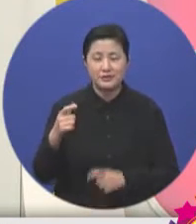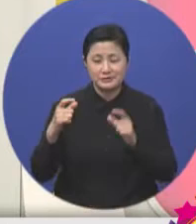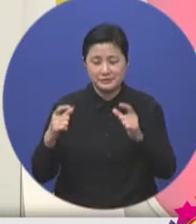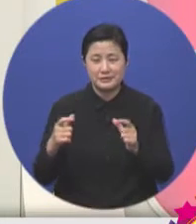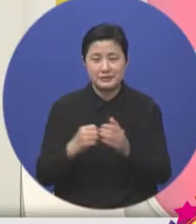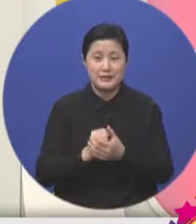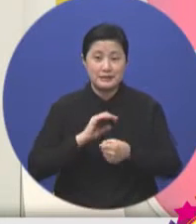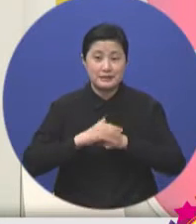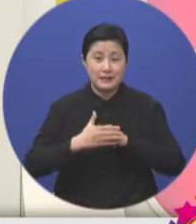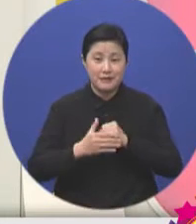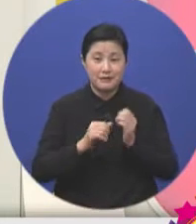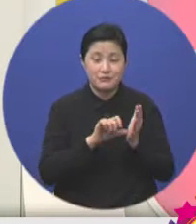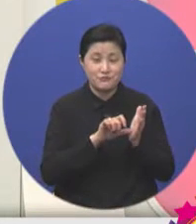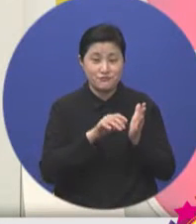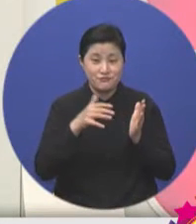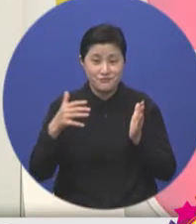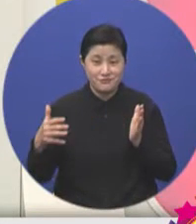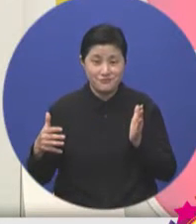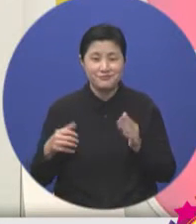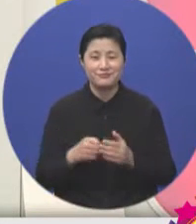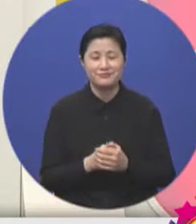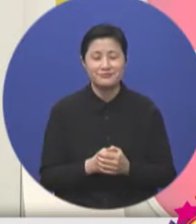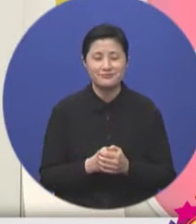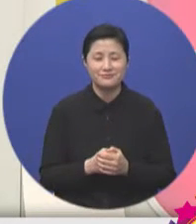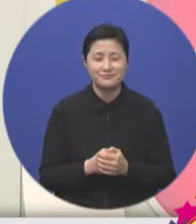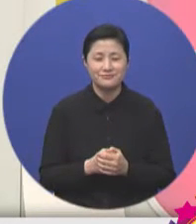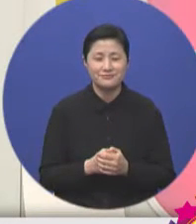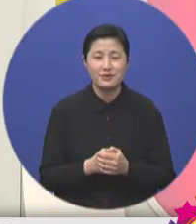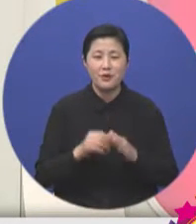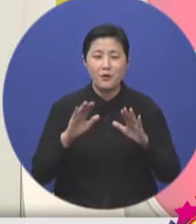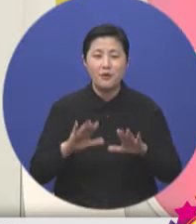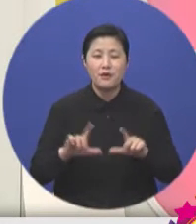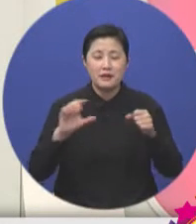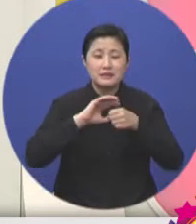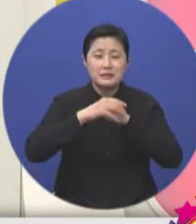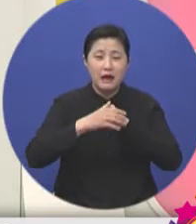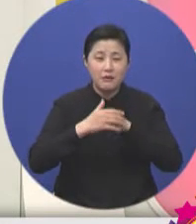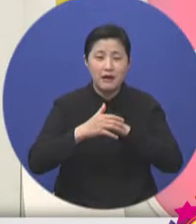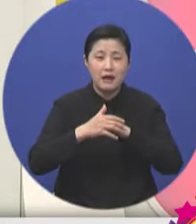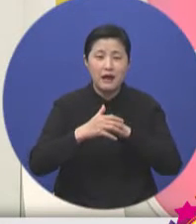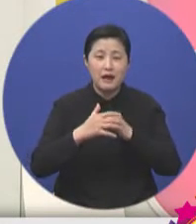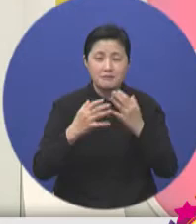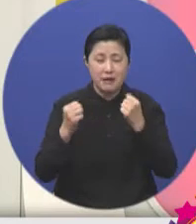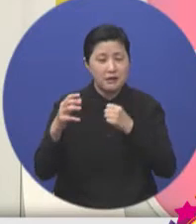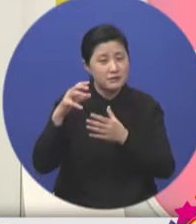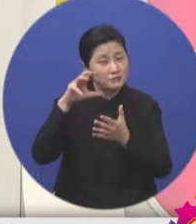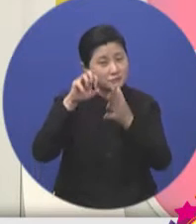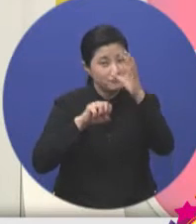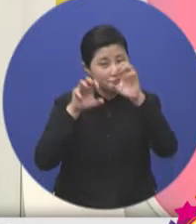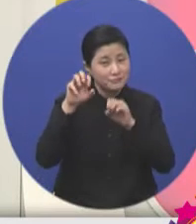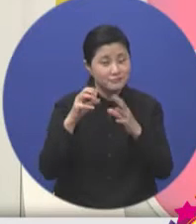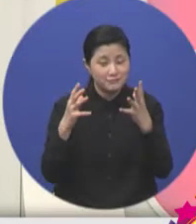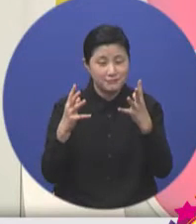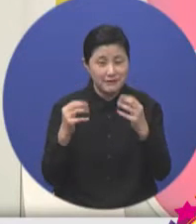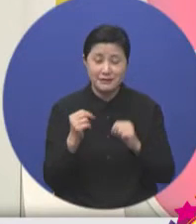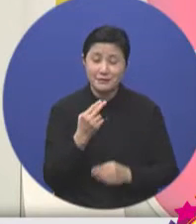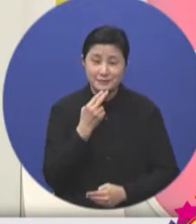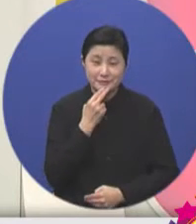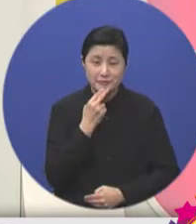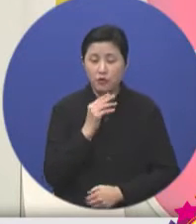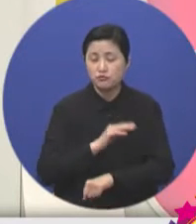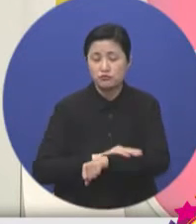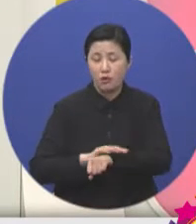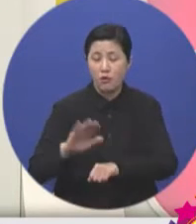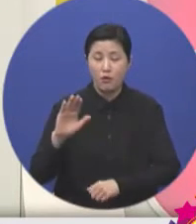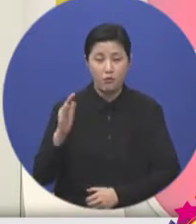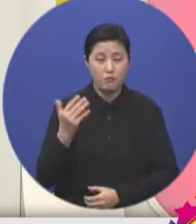영천이면 사과가 좀 유명하죠? 예, 사과. 올해는 사과가 좀 많이 안 됐죠, 아버님? 사과 잘